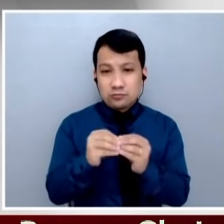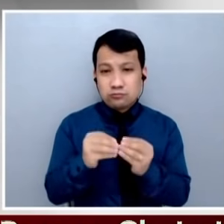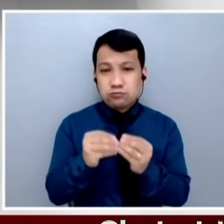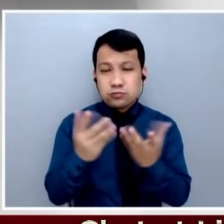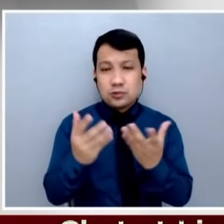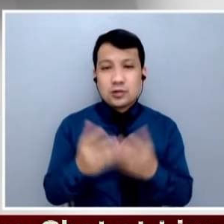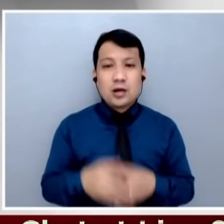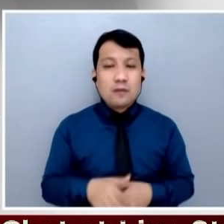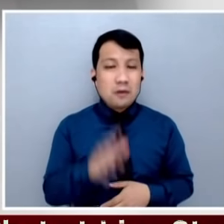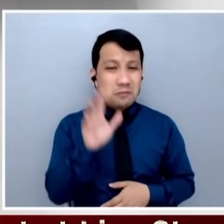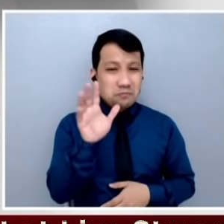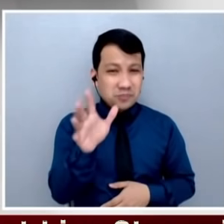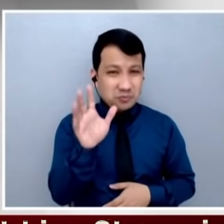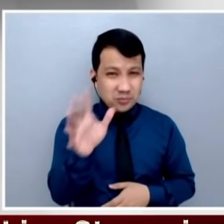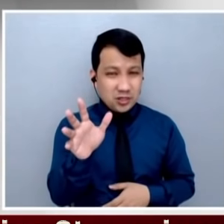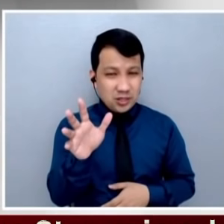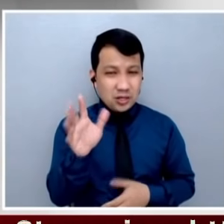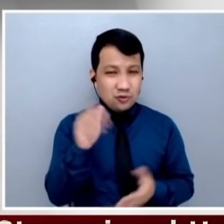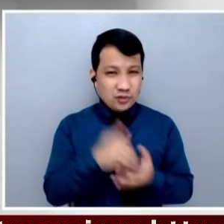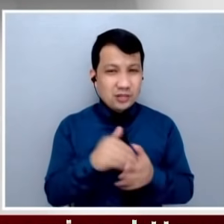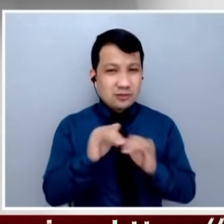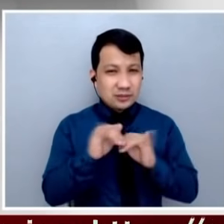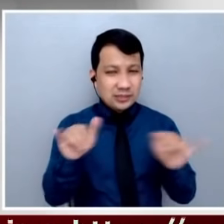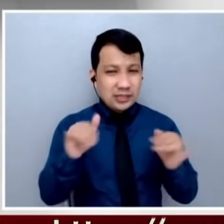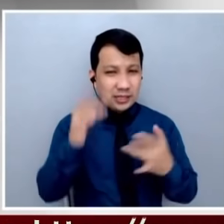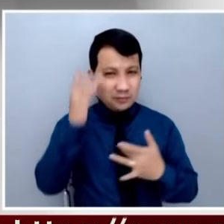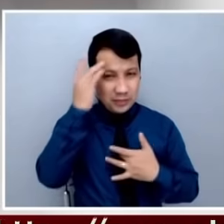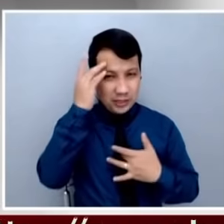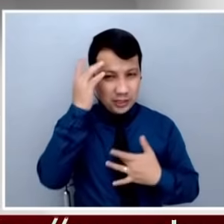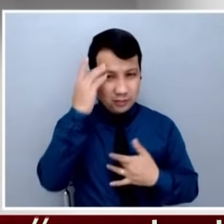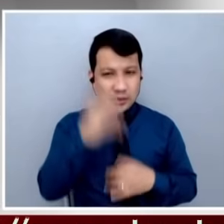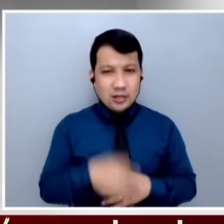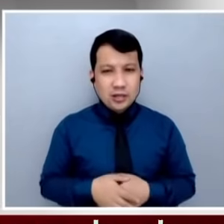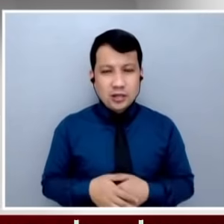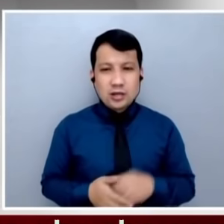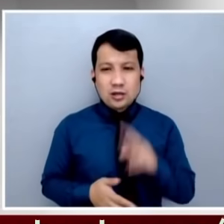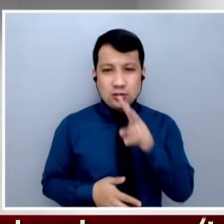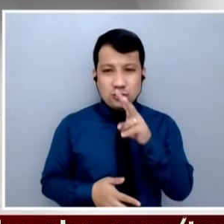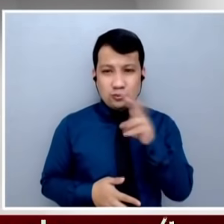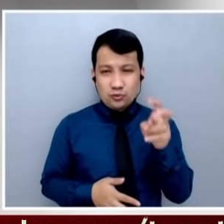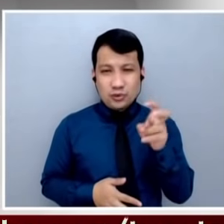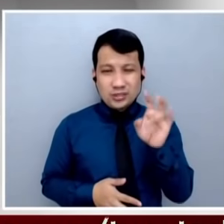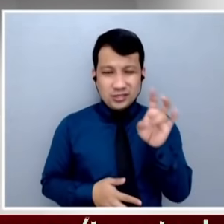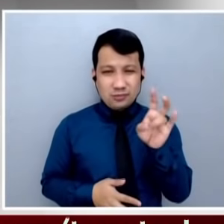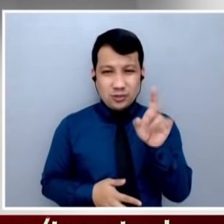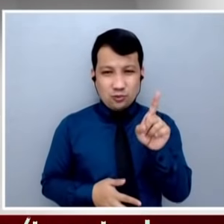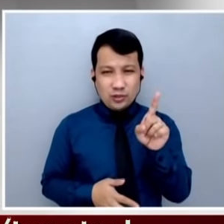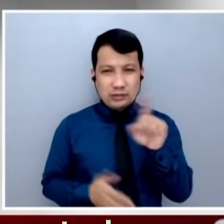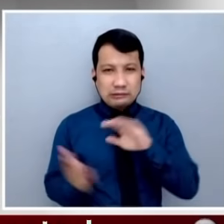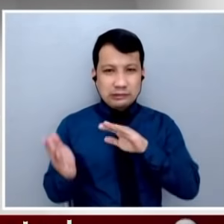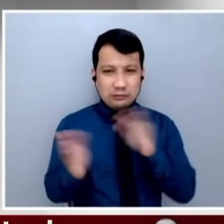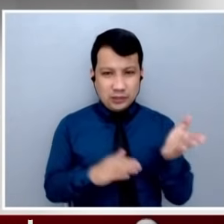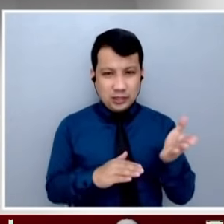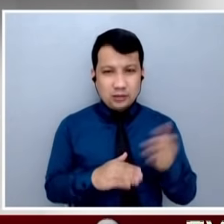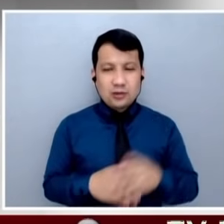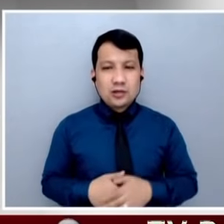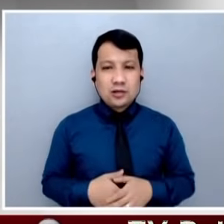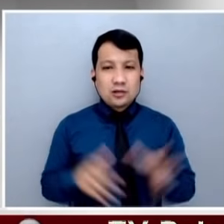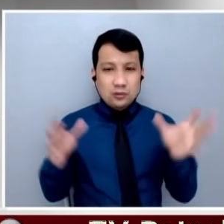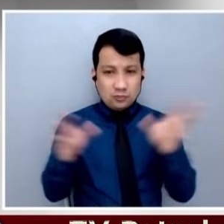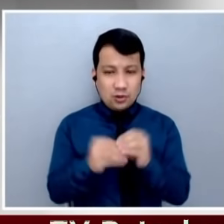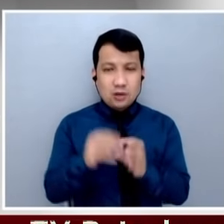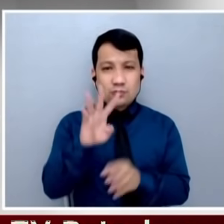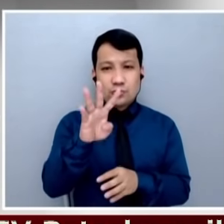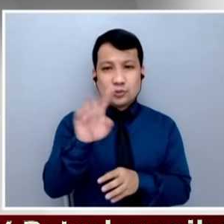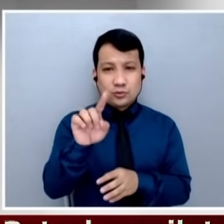higit 50,000 ang active cases. May 271 namang naitalang namatay para sa higit 42,000